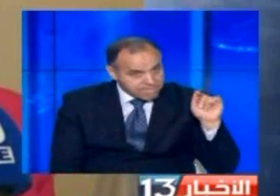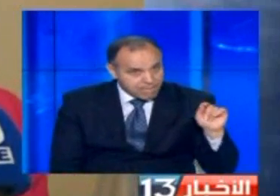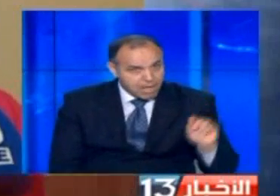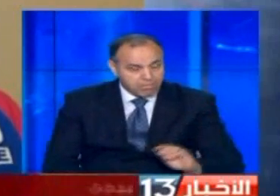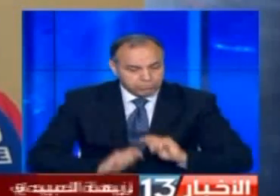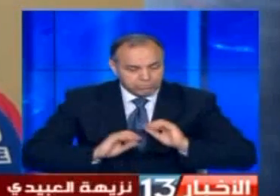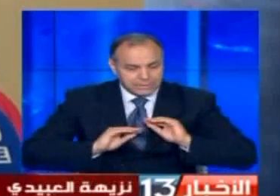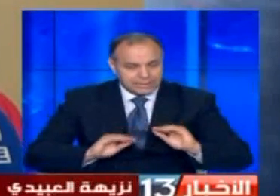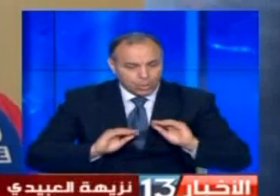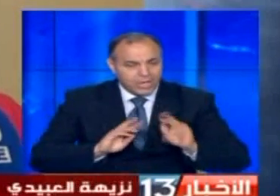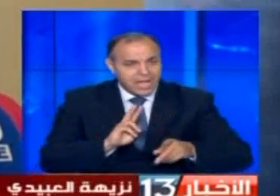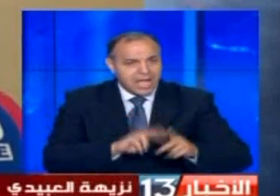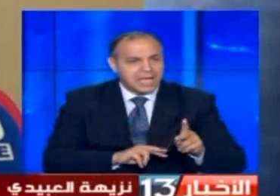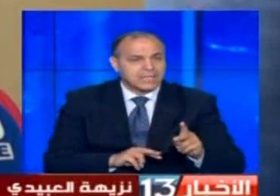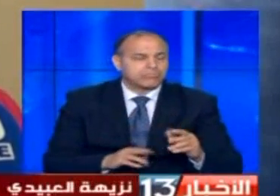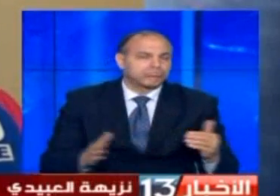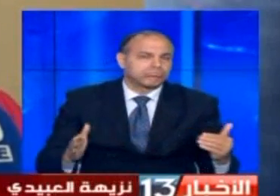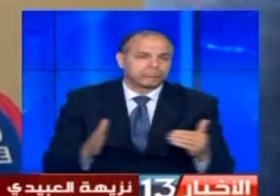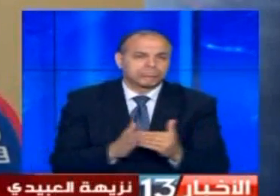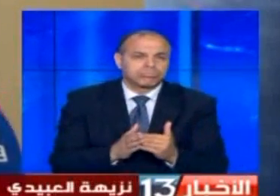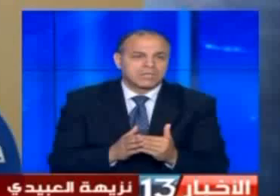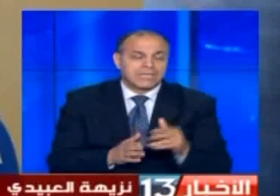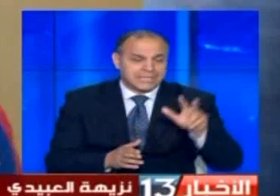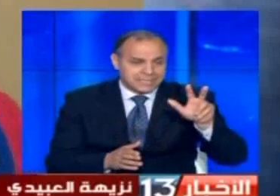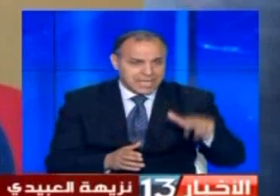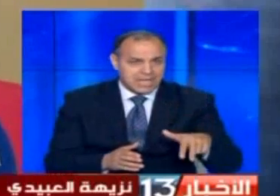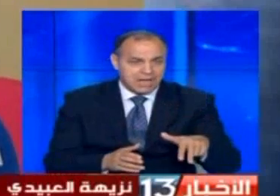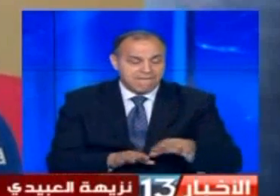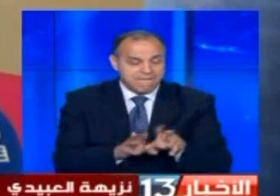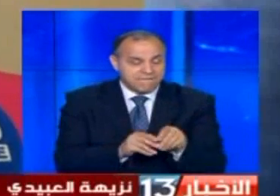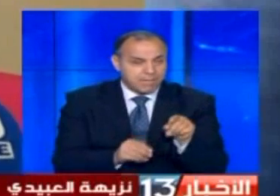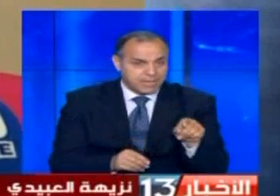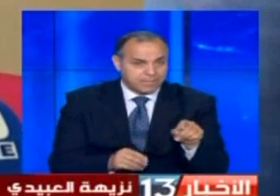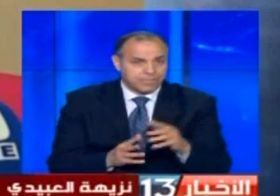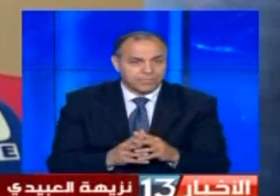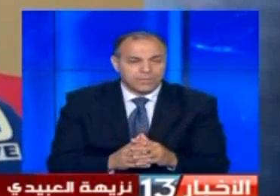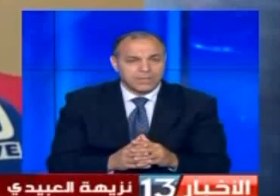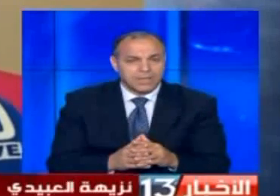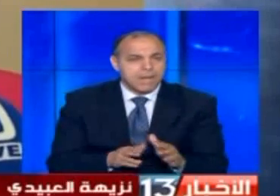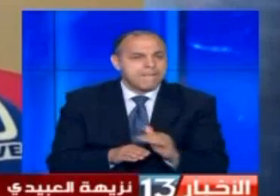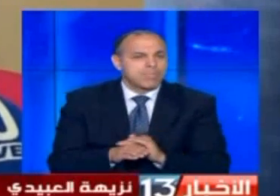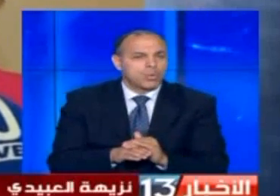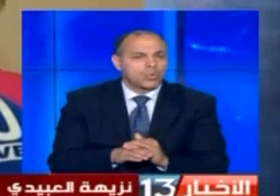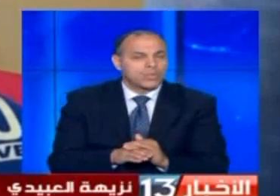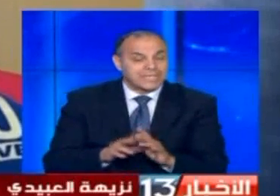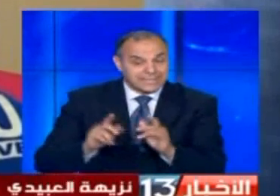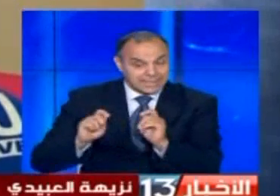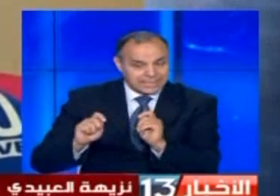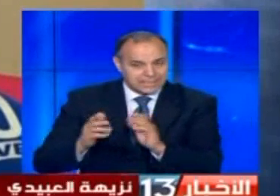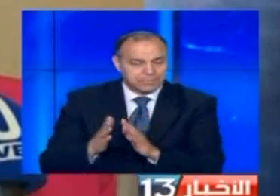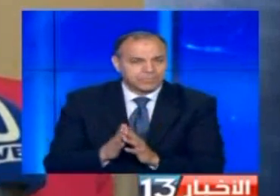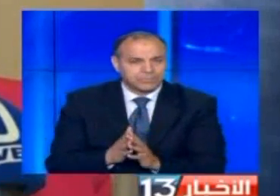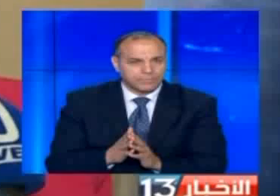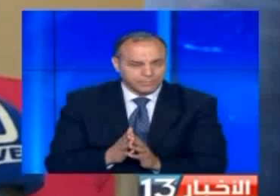تكوين اكثر تواصلنا اكثر من 3000 اسره في مجال السياسي